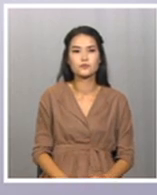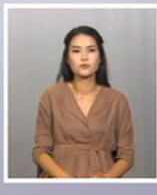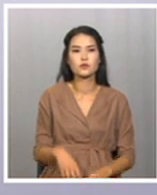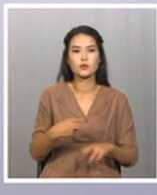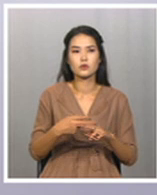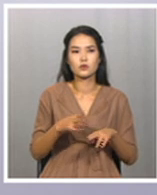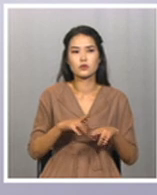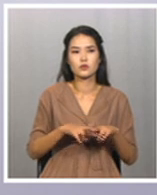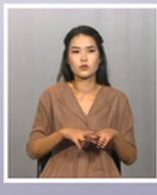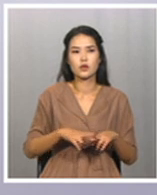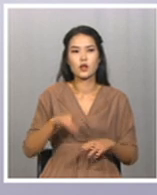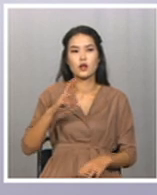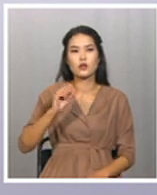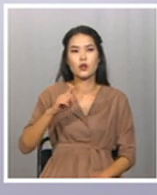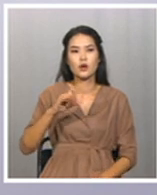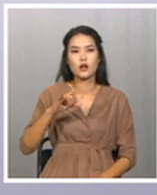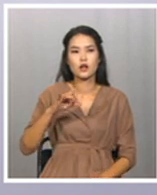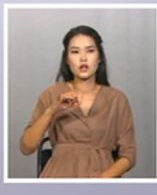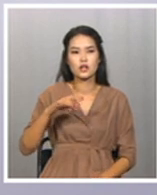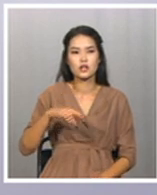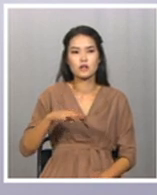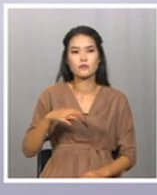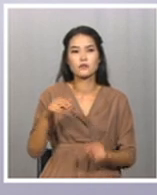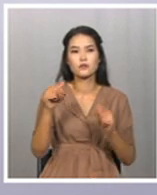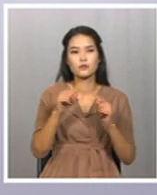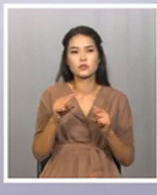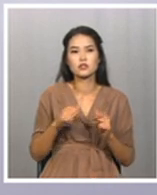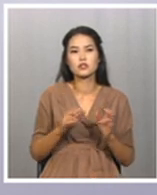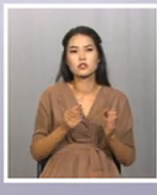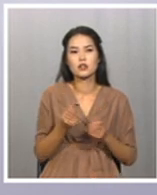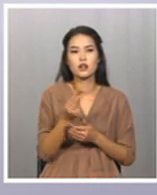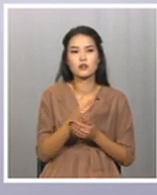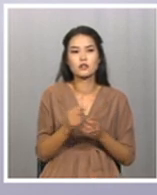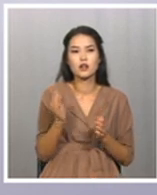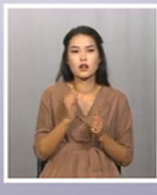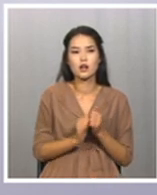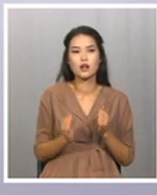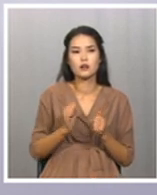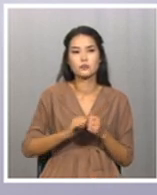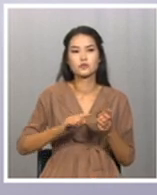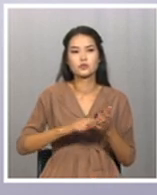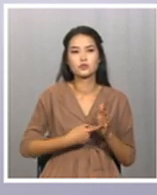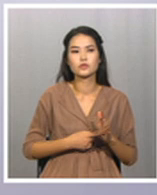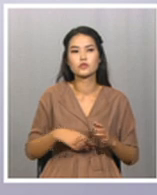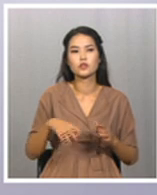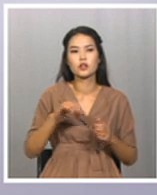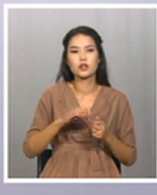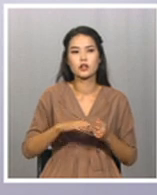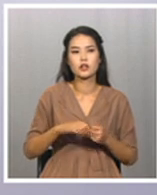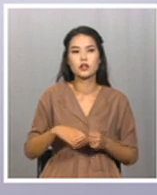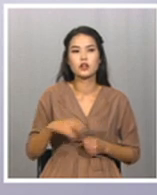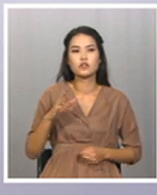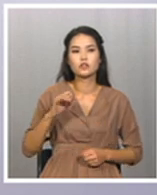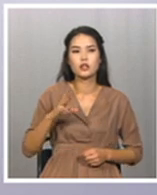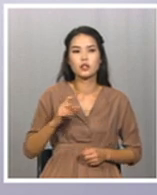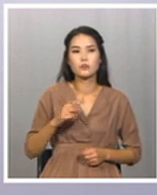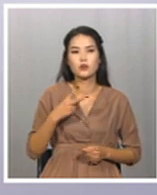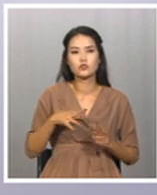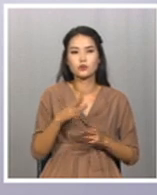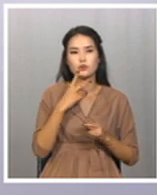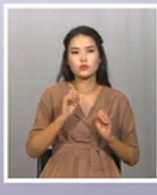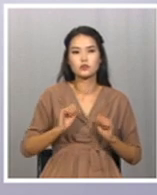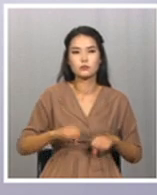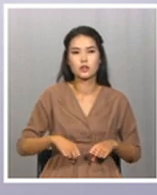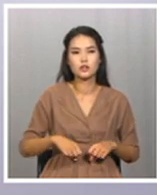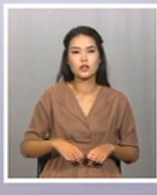Онда логарифмдік функция графигінің әрбір нүктесі арқылы жанама жүргізуге